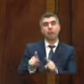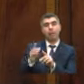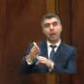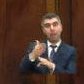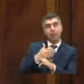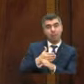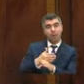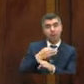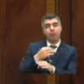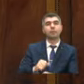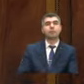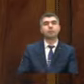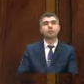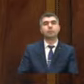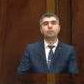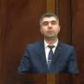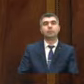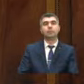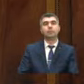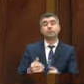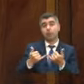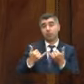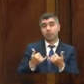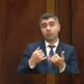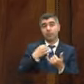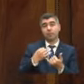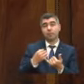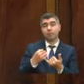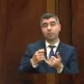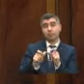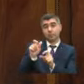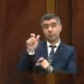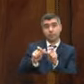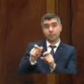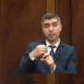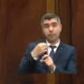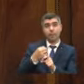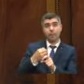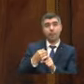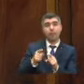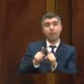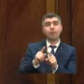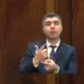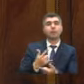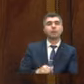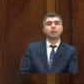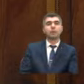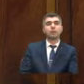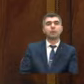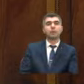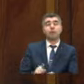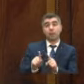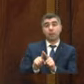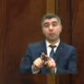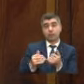ما أديت به، ولكن أنا بغيت نقول للأخوات والإخوان تكيسوا على رأسكم وعلى بلادكم، لأن اللي في